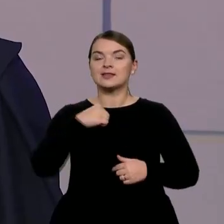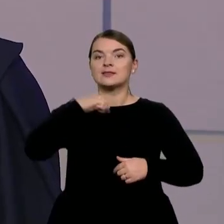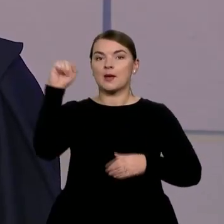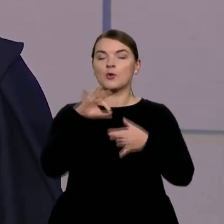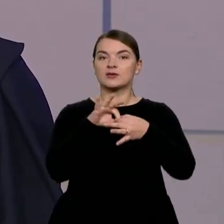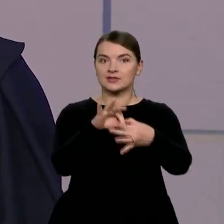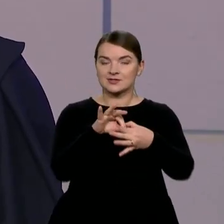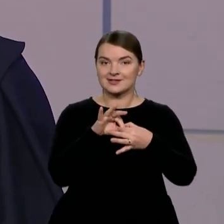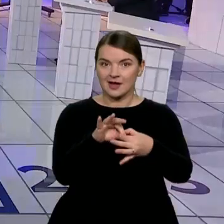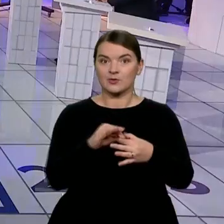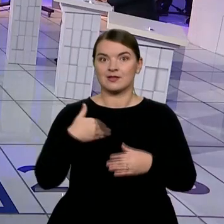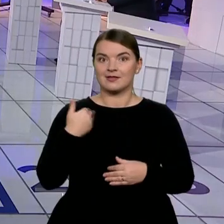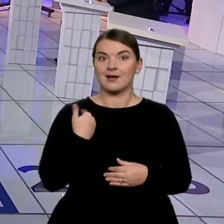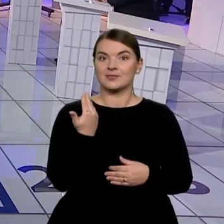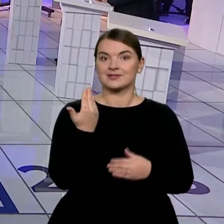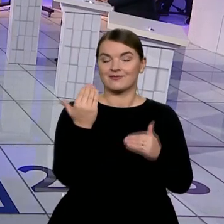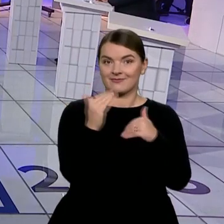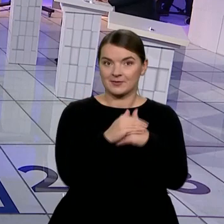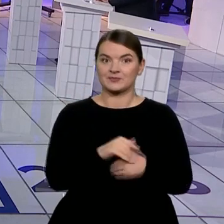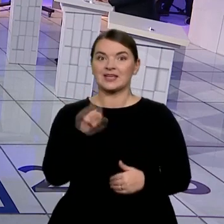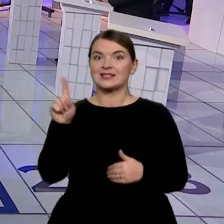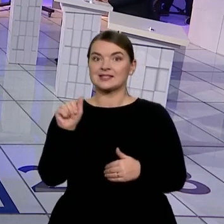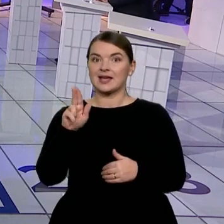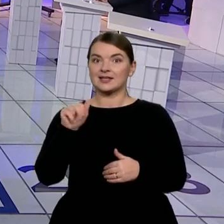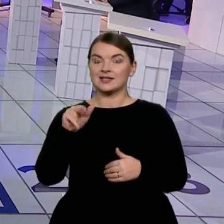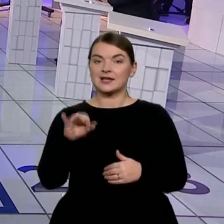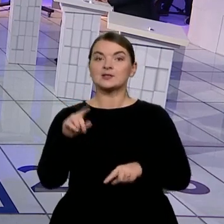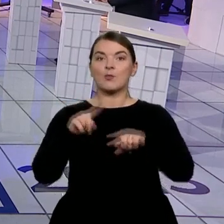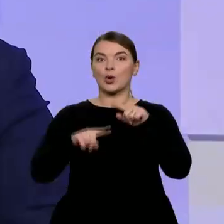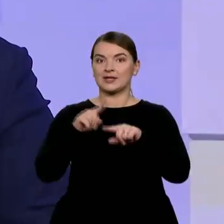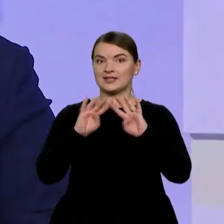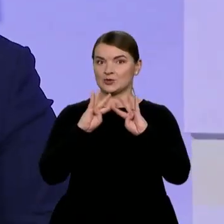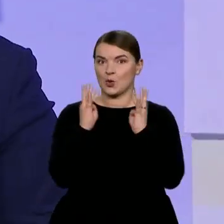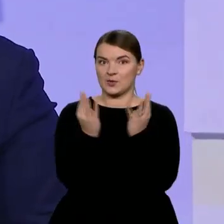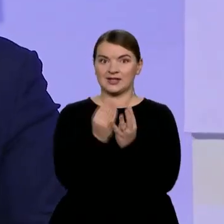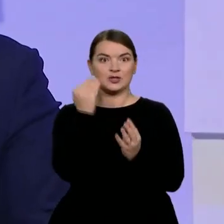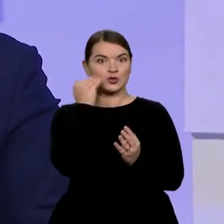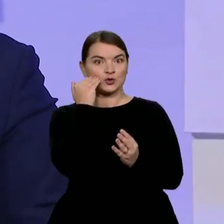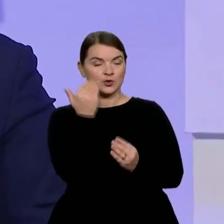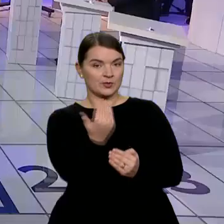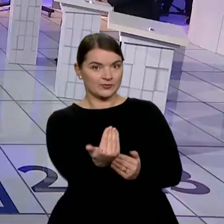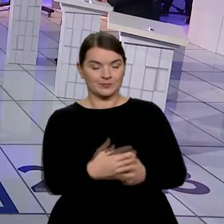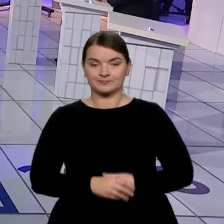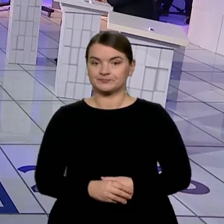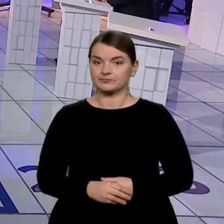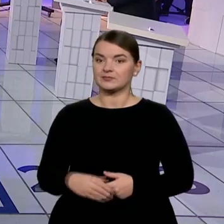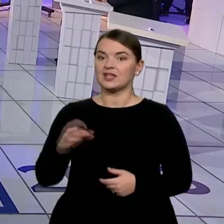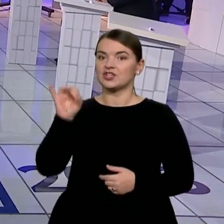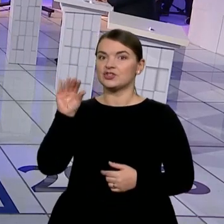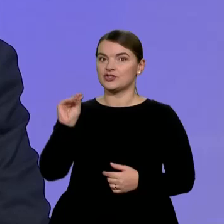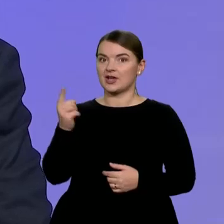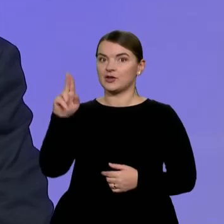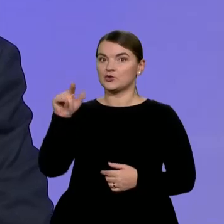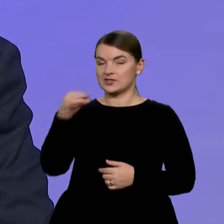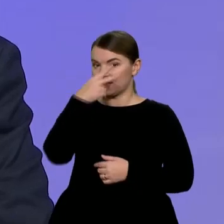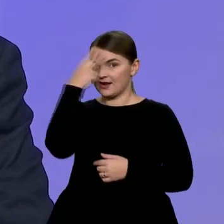Labas vakaras. Labas vakaras. Zakiras Medžiudovas, politinis komitetas Šiaulių labui. Labas vakaras. Labas vakaras. Andrius Šedžius, Lietuvos regionų